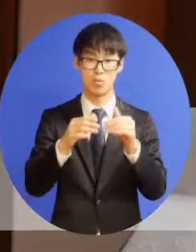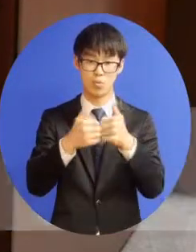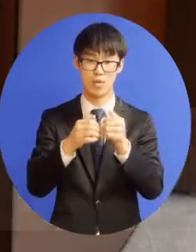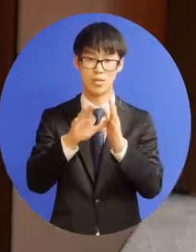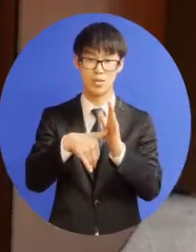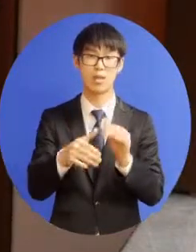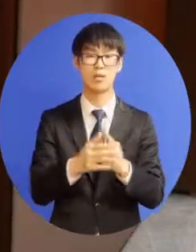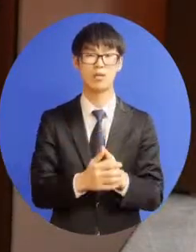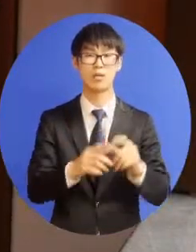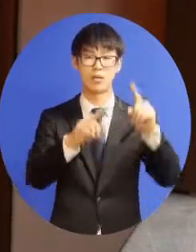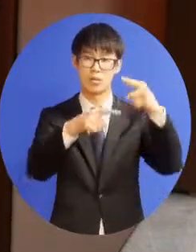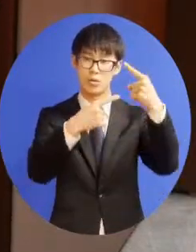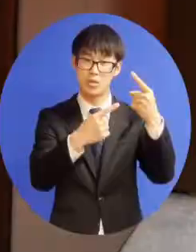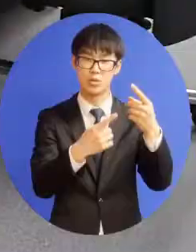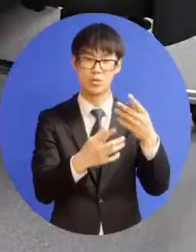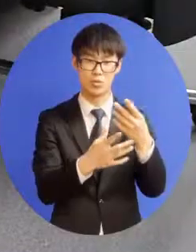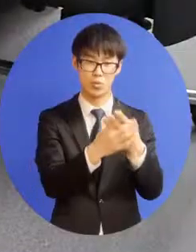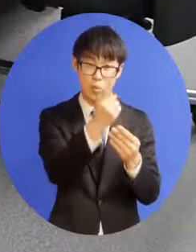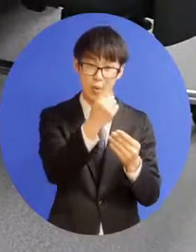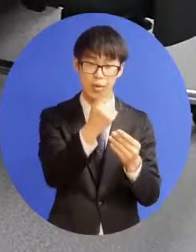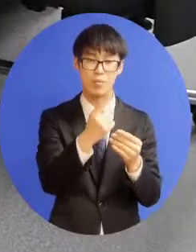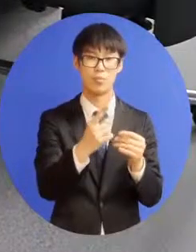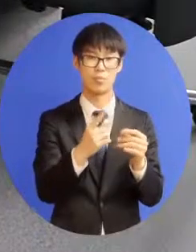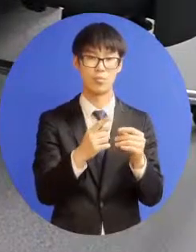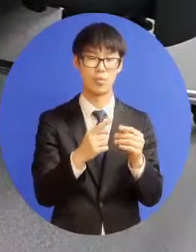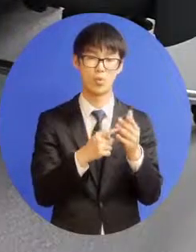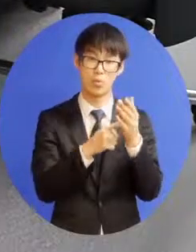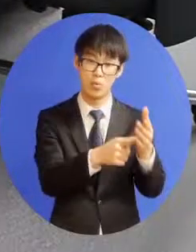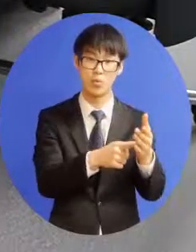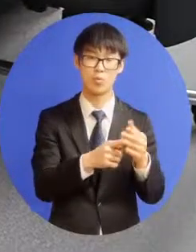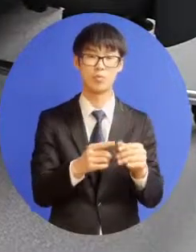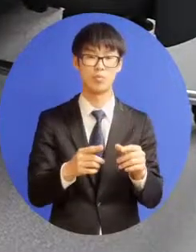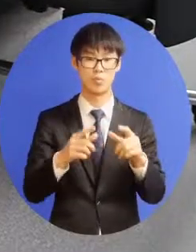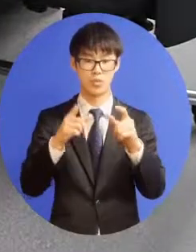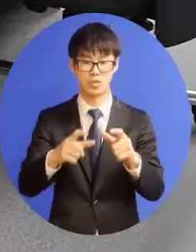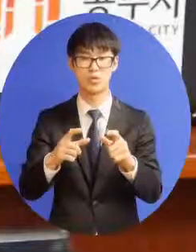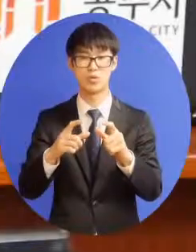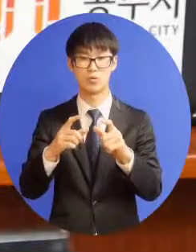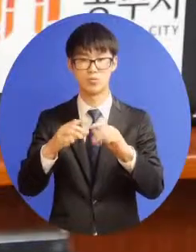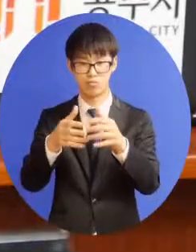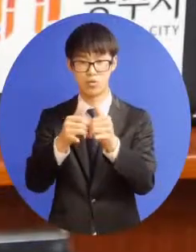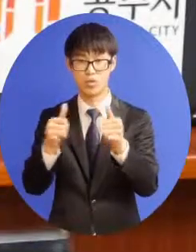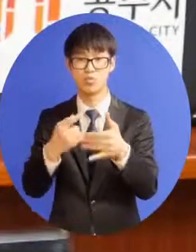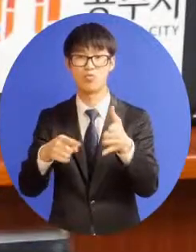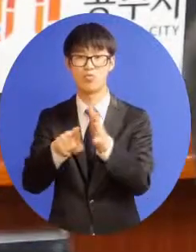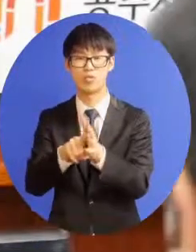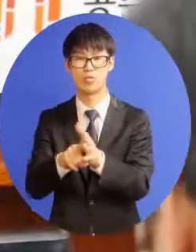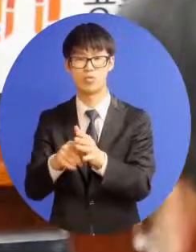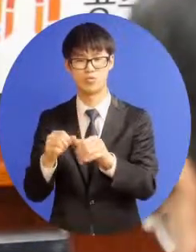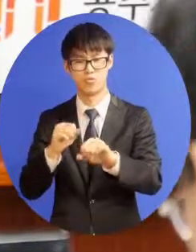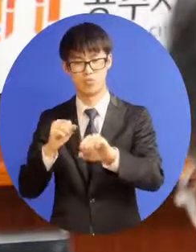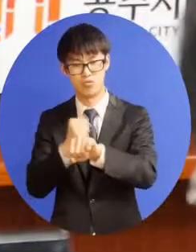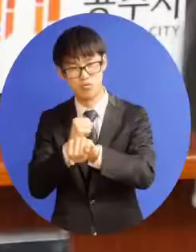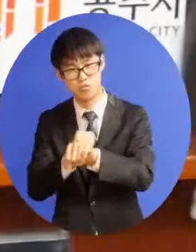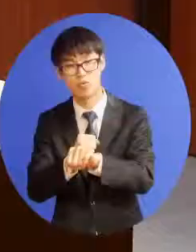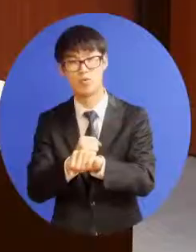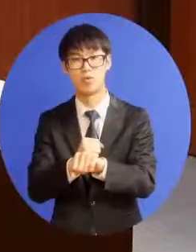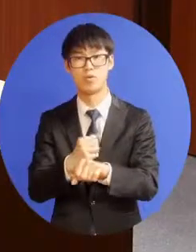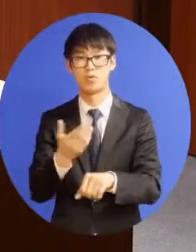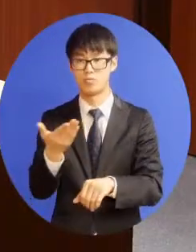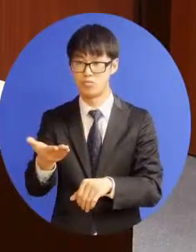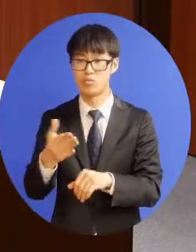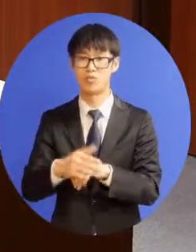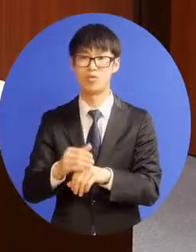회의는 설 명절 종합대책과 연두 순방 준비 등 지역 주민들을 위해 노력하는 읍면동장들의 노고를